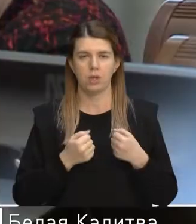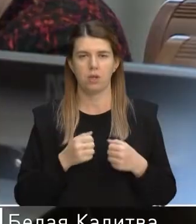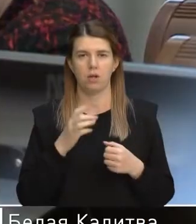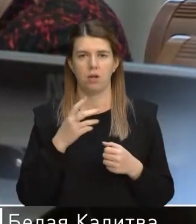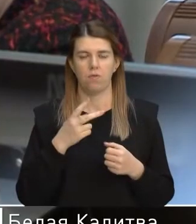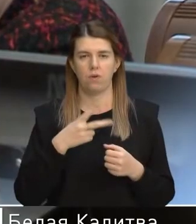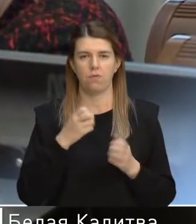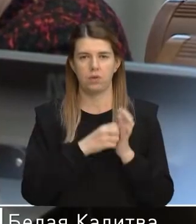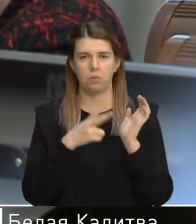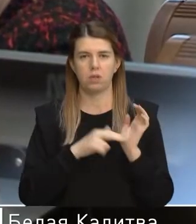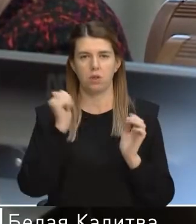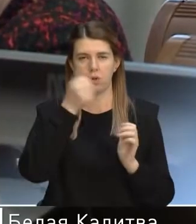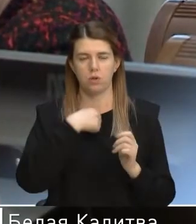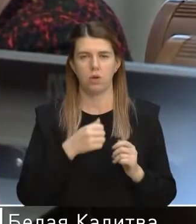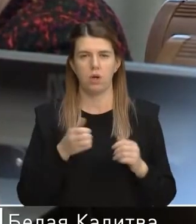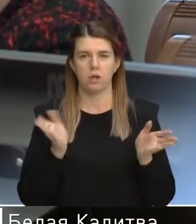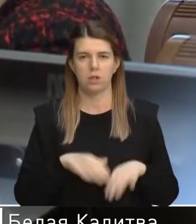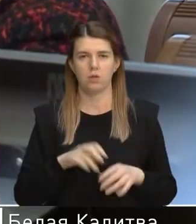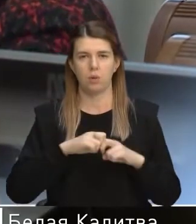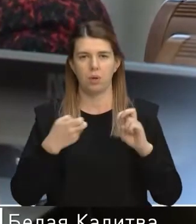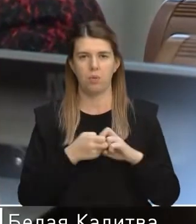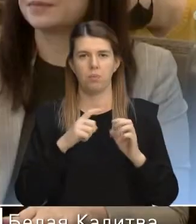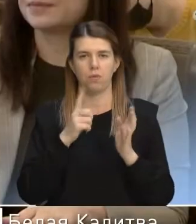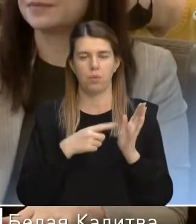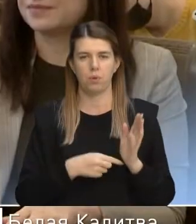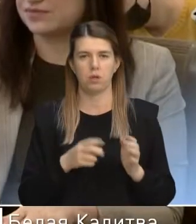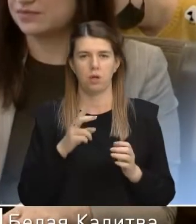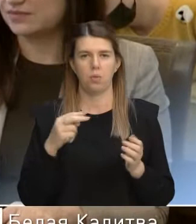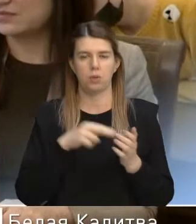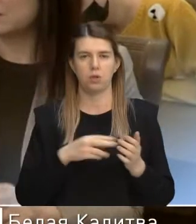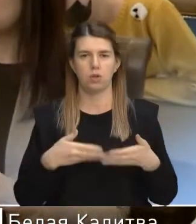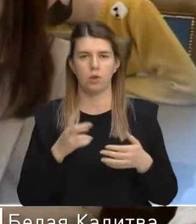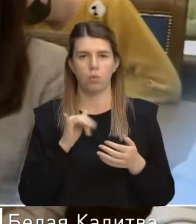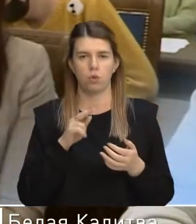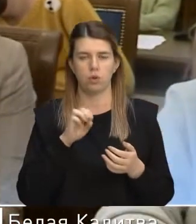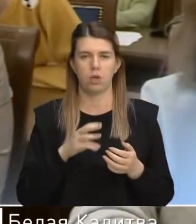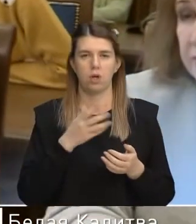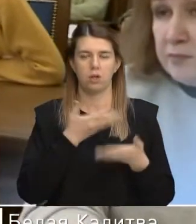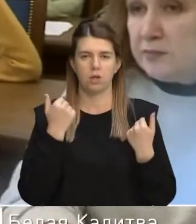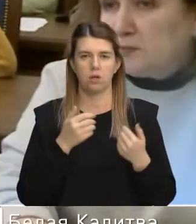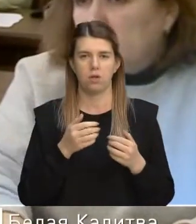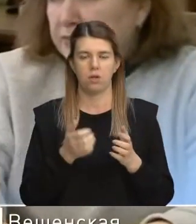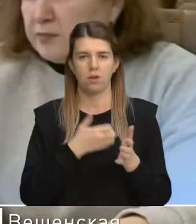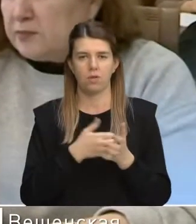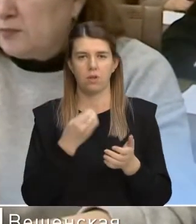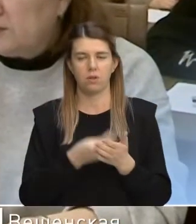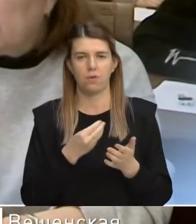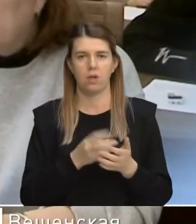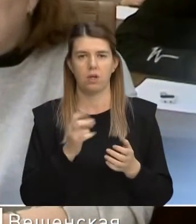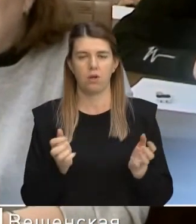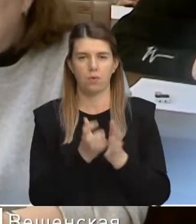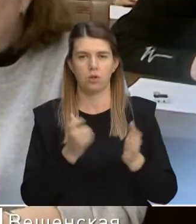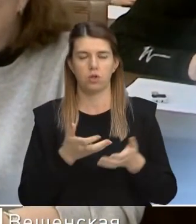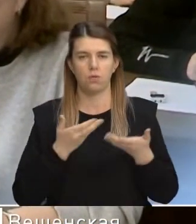в 2018 году. Остаются проблемные вопросы. Постановка животных на учет, отсутствие достаточного финансирования на